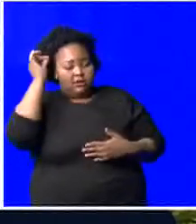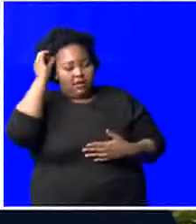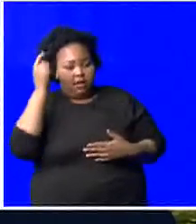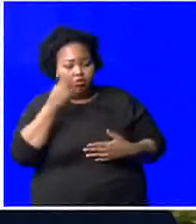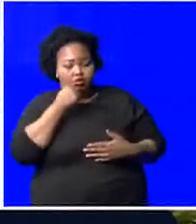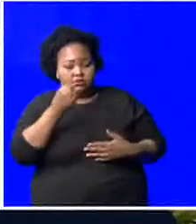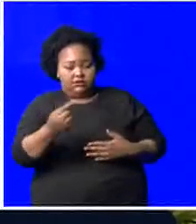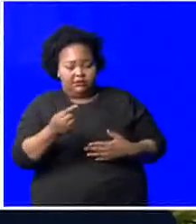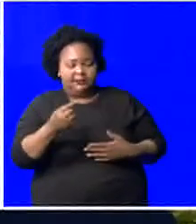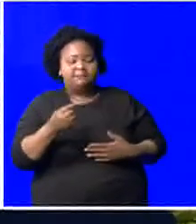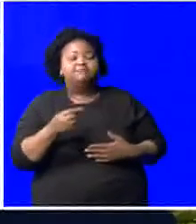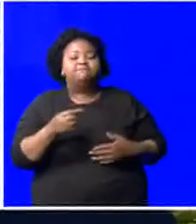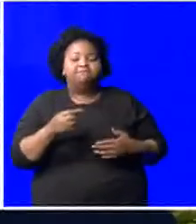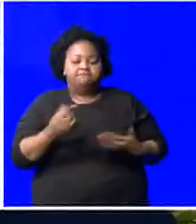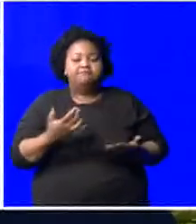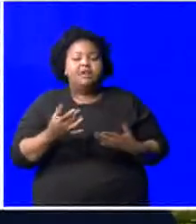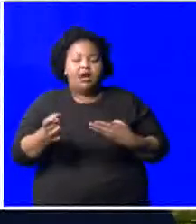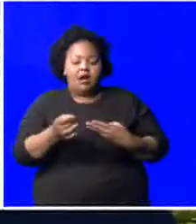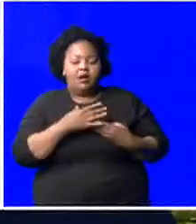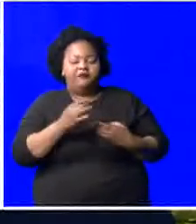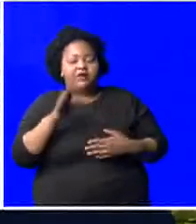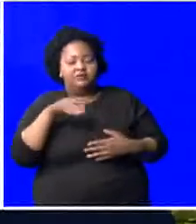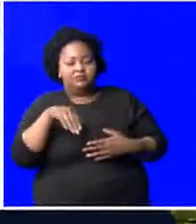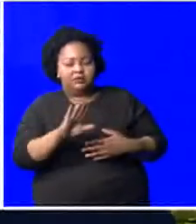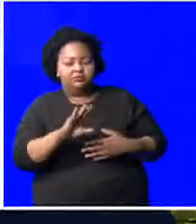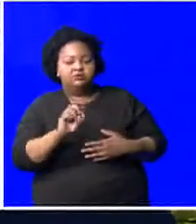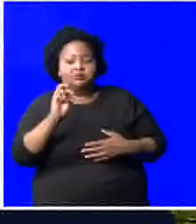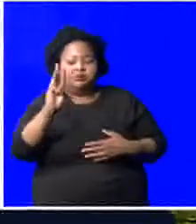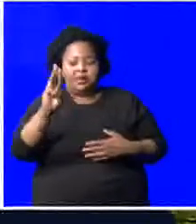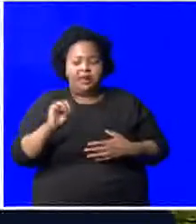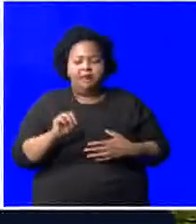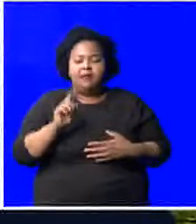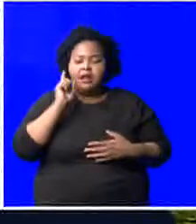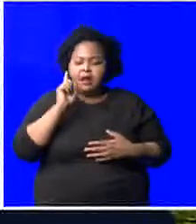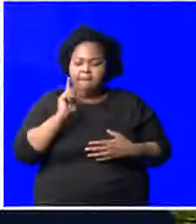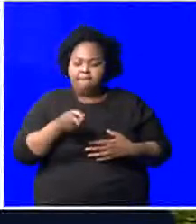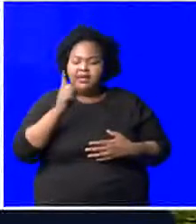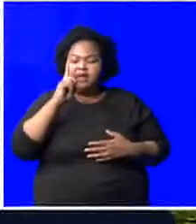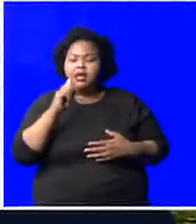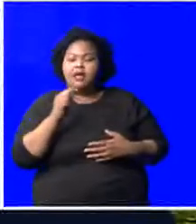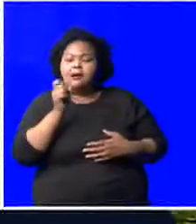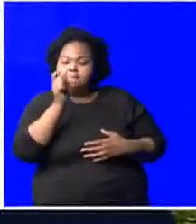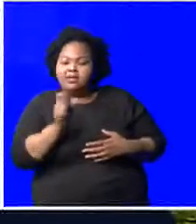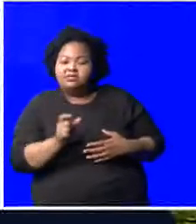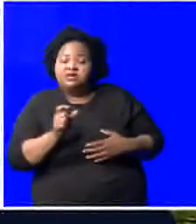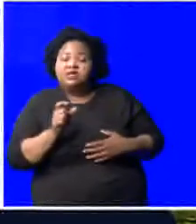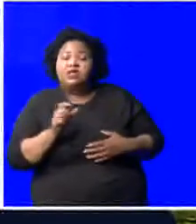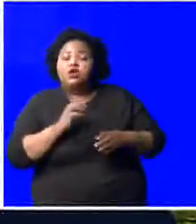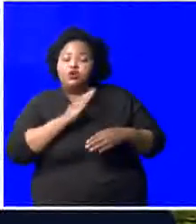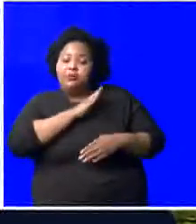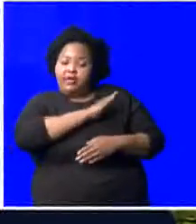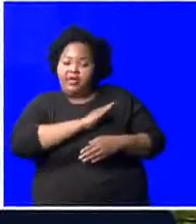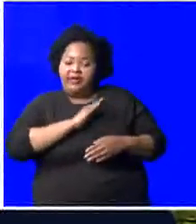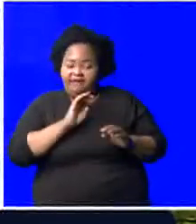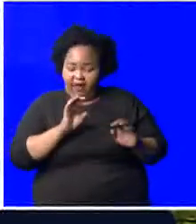live. Mpangazitha kwethu kuhlela kodwa kuphumelelisa konke kwaNkulunkulu.